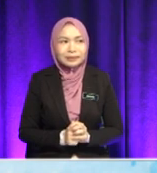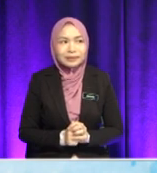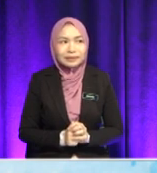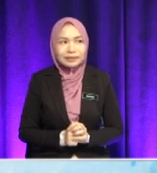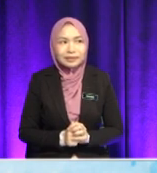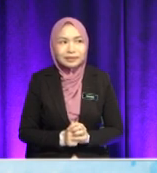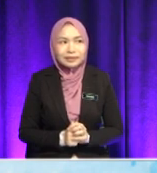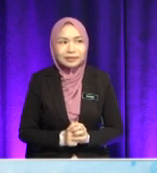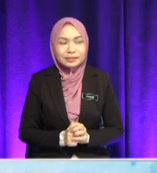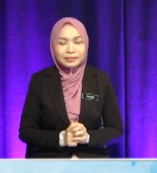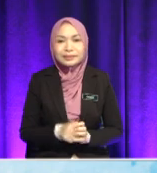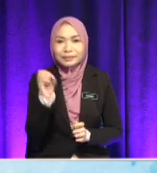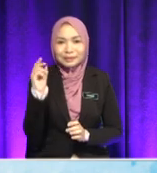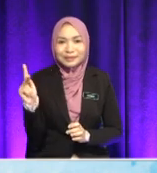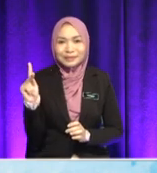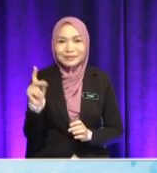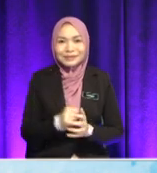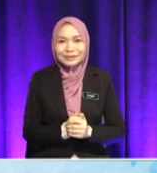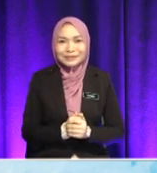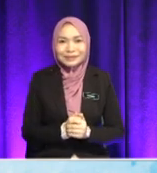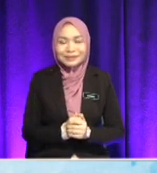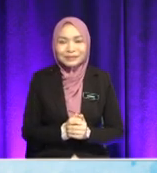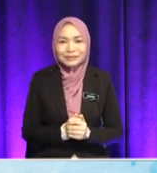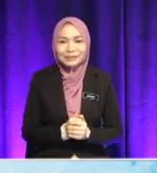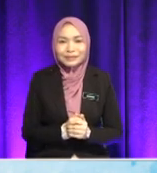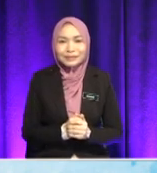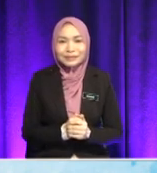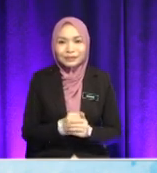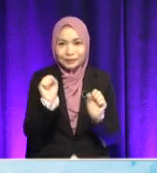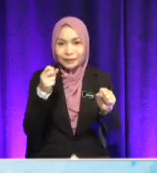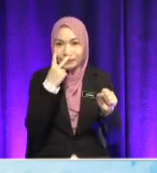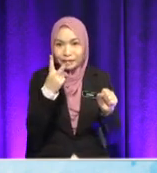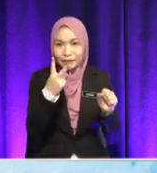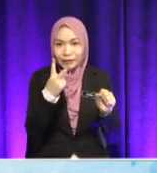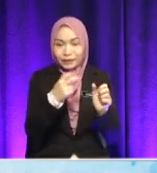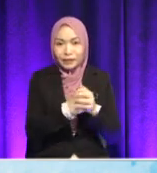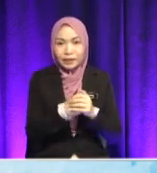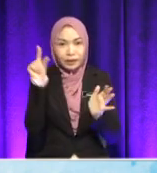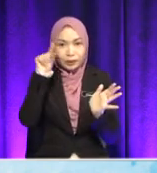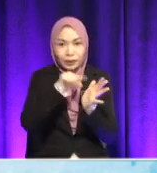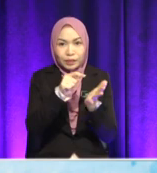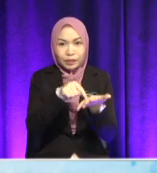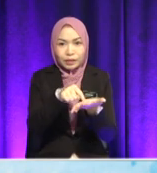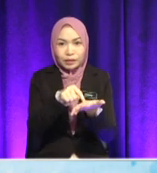lagi oke ke atas sedikit Oke